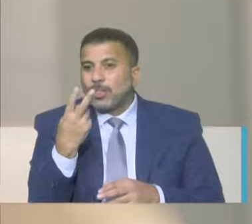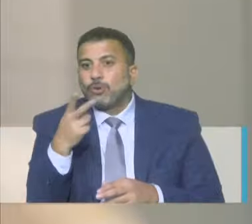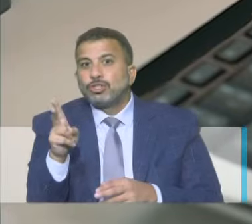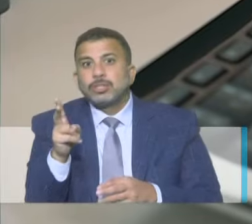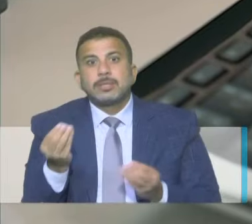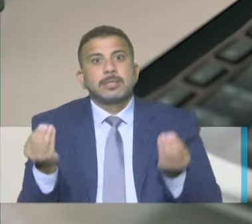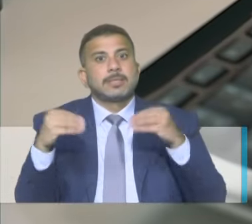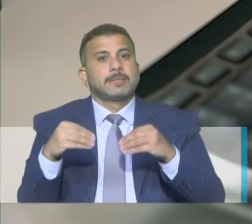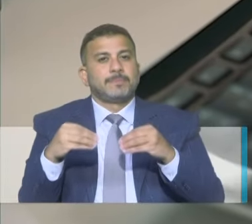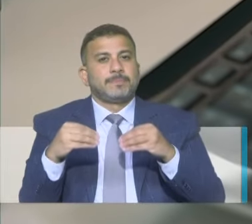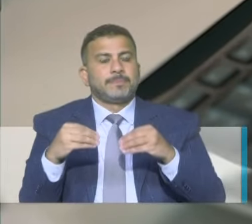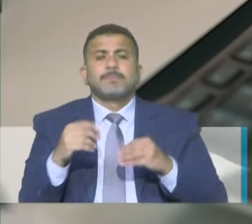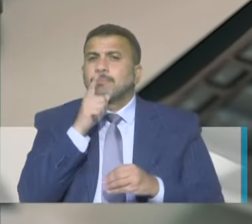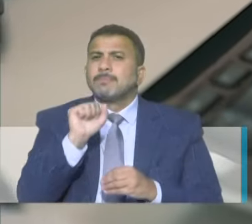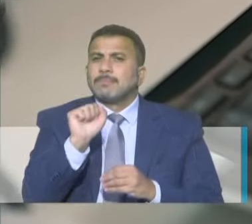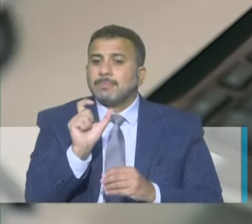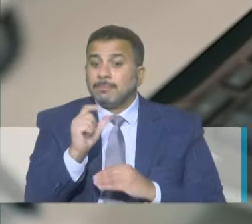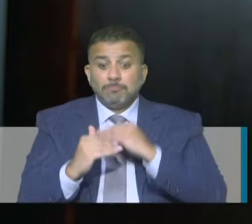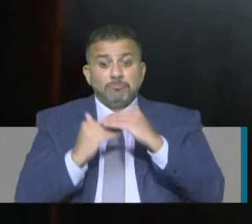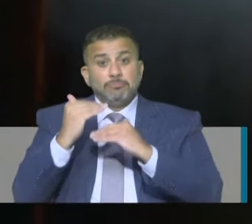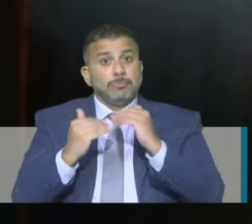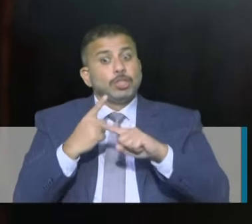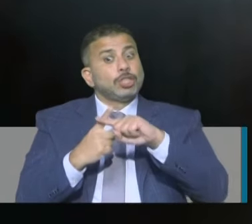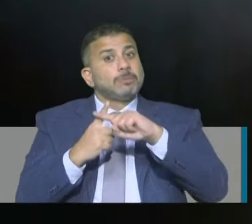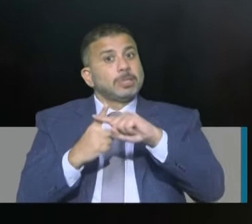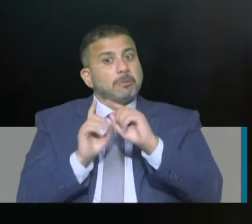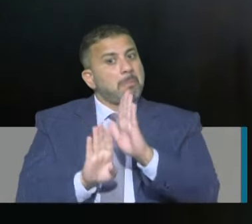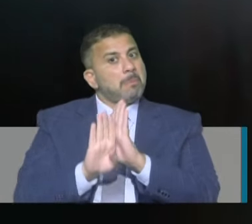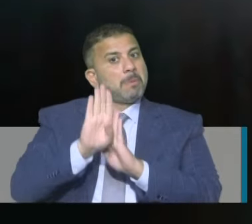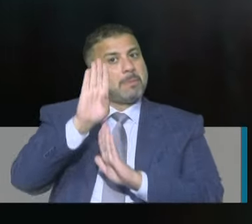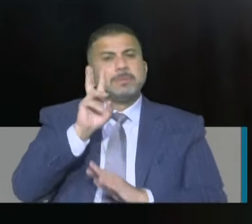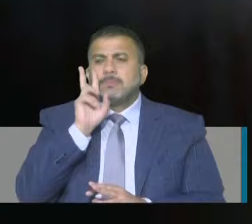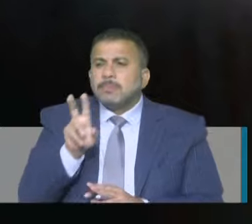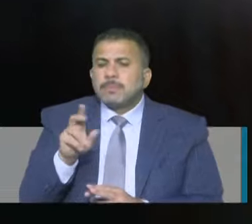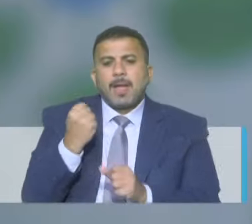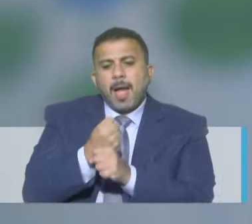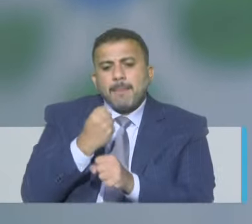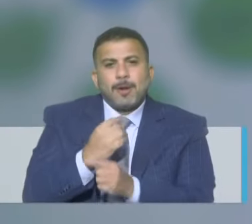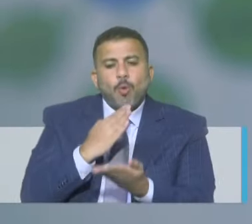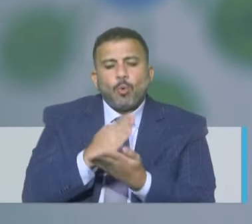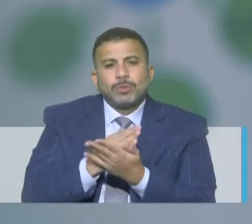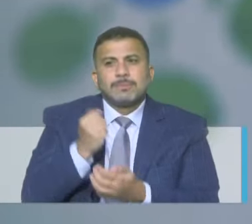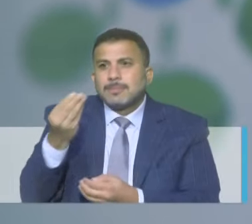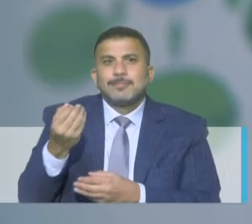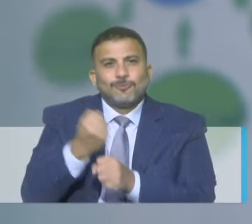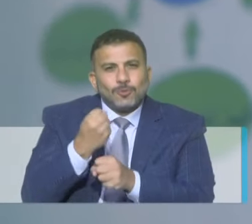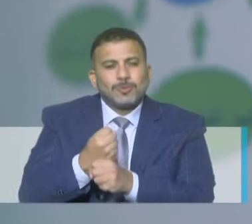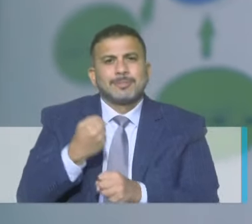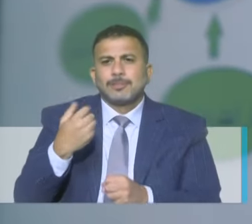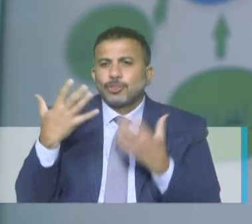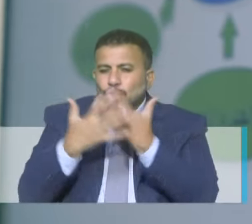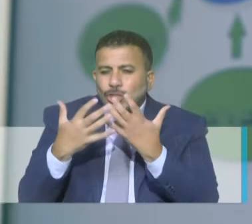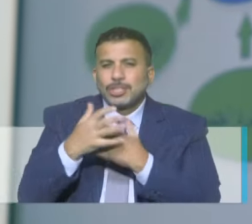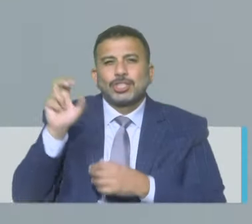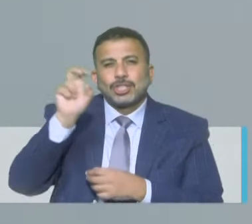2023. وتمثل هذا النمو الإيجابي وبنسب متفاوتة في رخص الأعمال الصادرة وبشكل أكبر